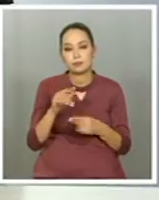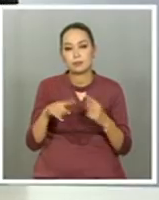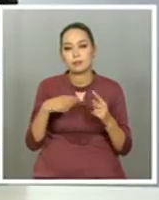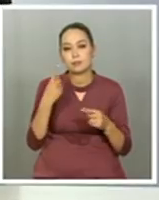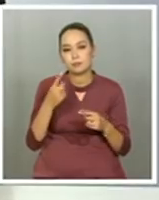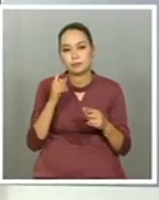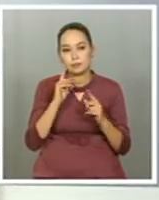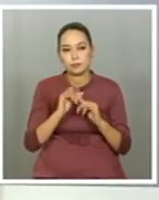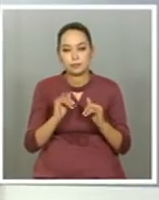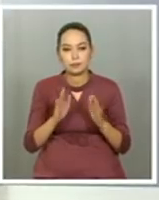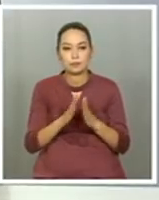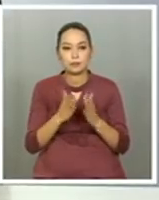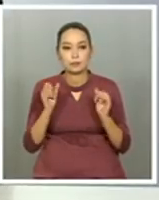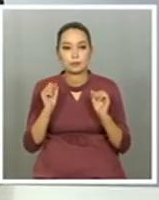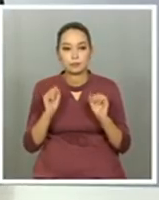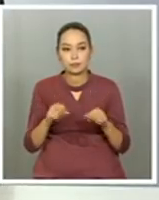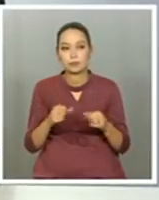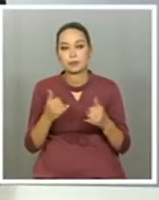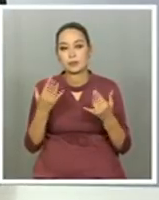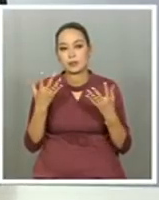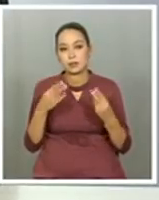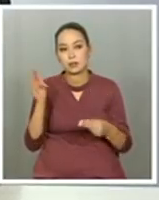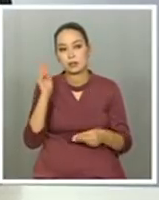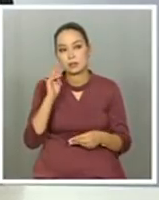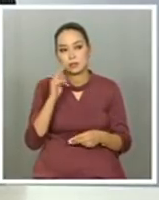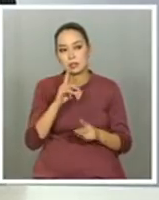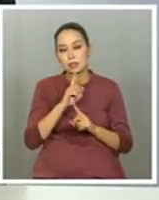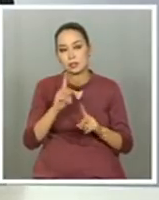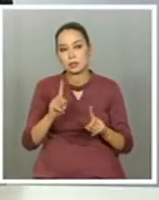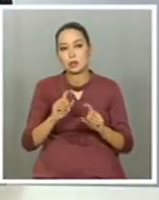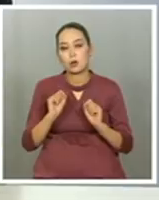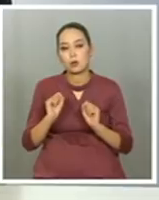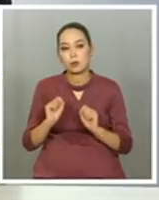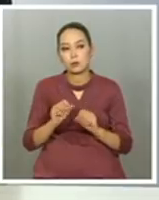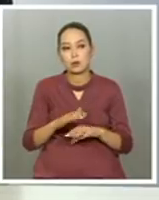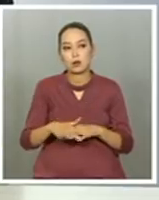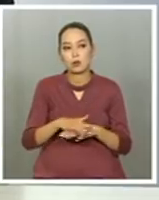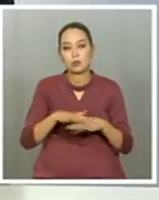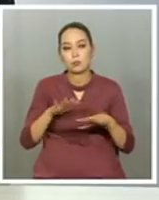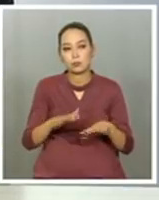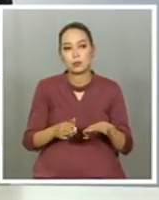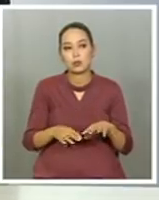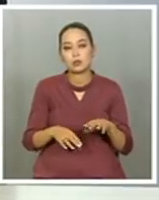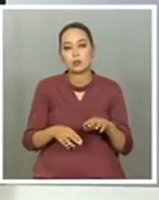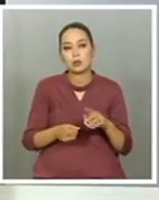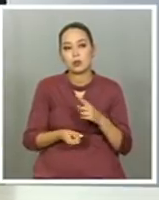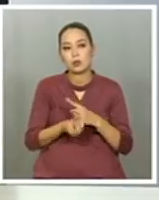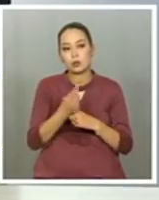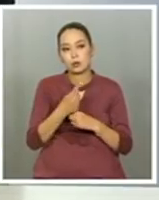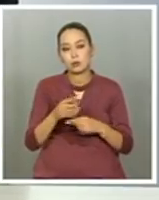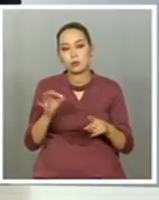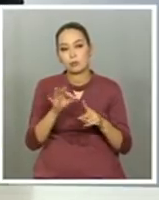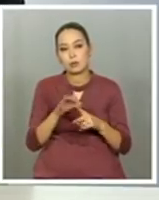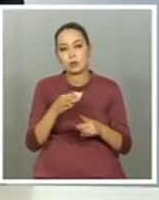болады. Сонымен балалар, сіздер осы сабақта ерекше қорғалатын аумақтарды құру мақсатын түсіндірдіңіздер.